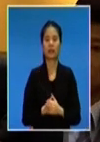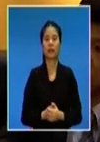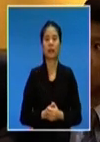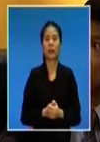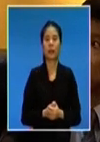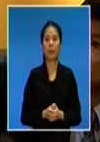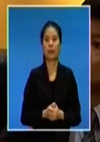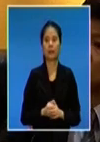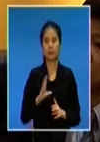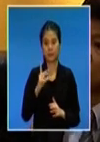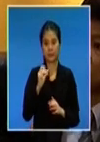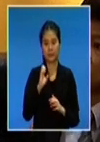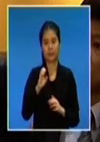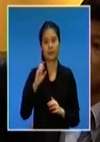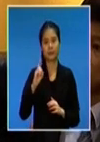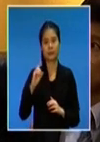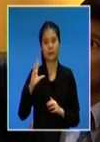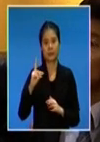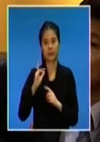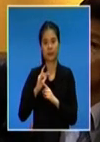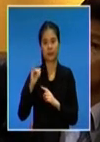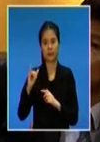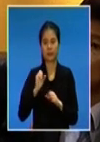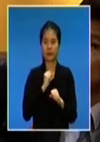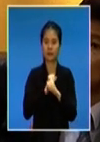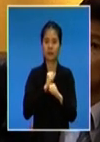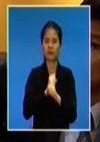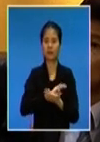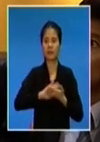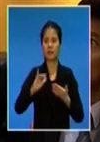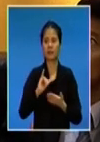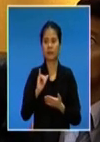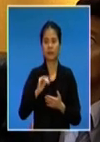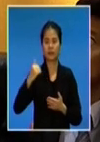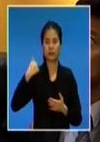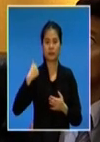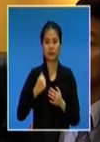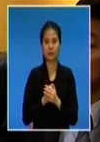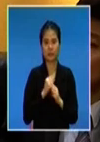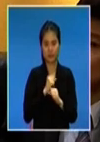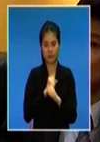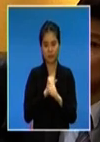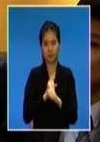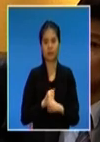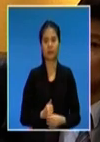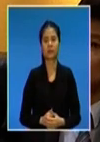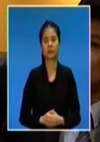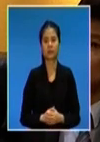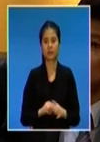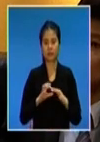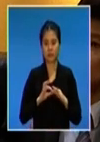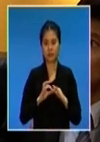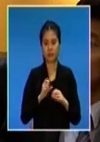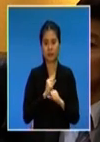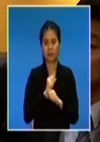านชิดชัยนะครับซึ่งท่านถามผมตลอดว่าเสร็จหรือยังนิกรเสร็จหรือยังถามทุกครั้งที่เจอว่าอยากจะเสร็จเรื่องนี้เร็วเรื่องเซฟที่ไอ